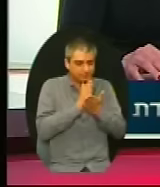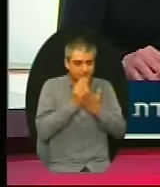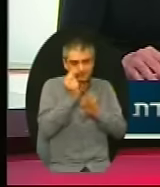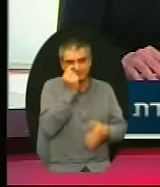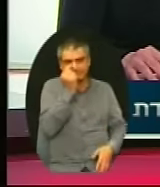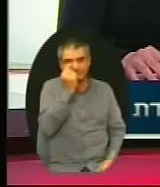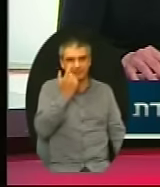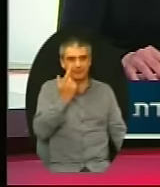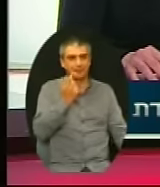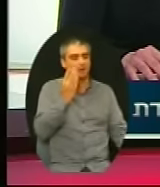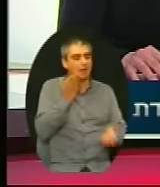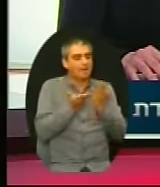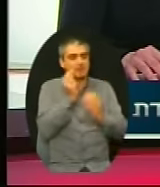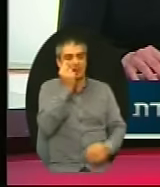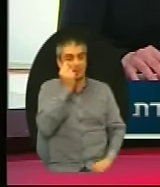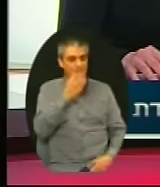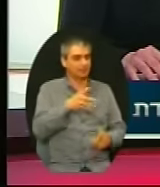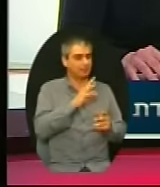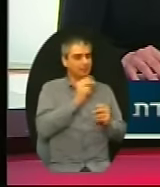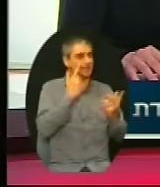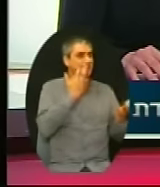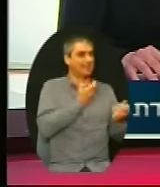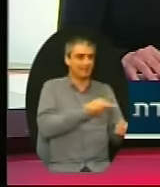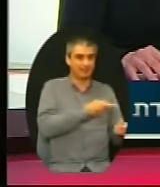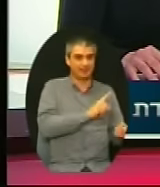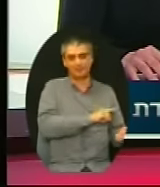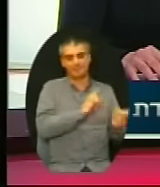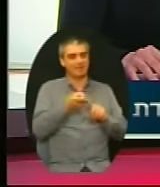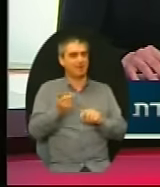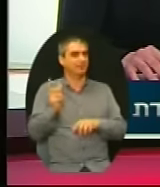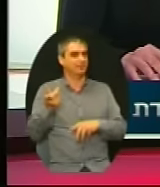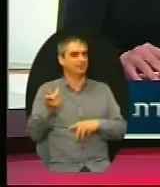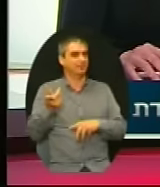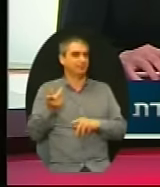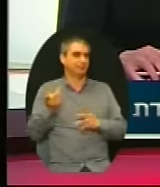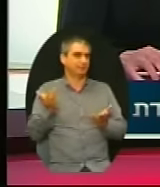או הבדל מאוד דק בין הקטע של הגימיקים לבין הקטע של